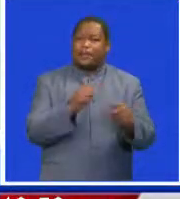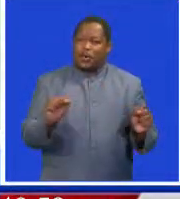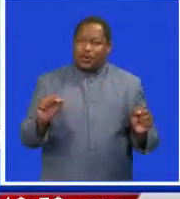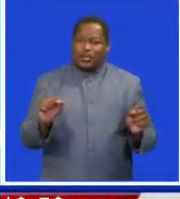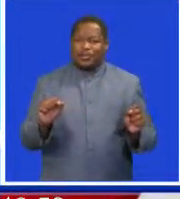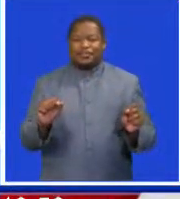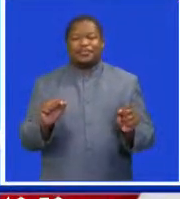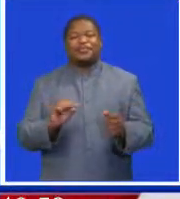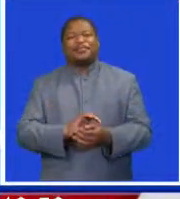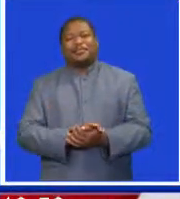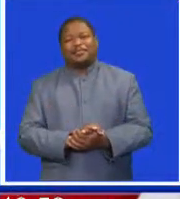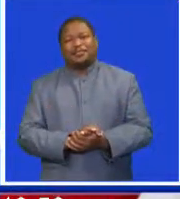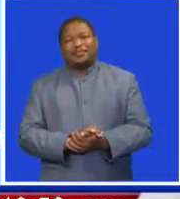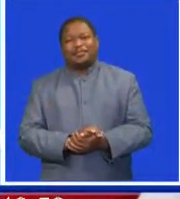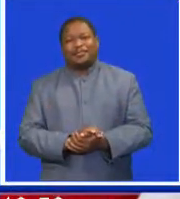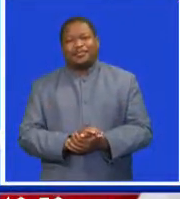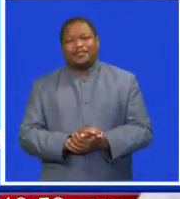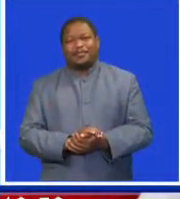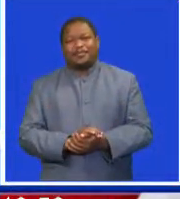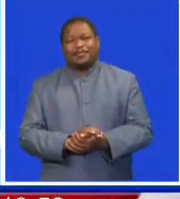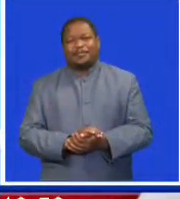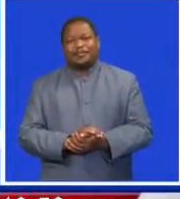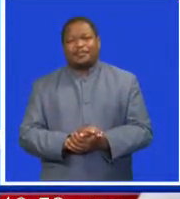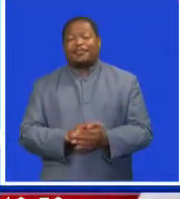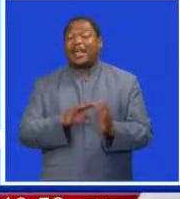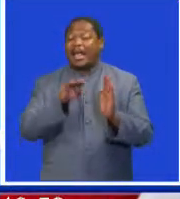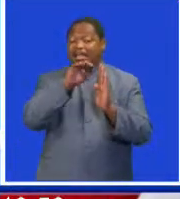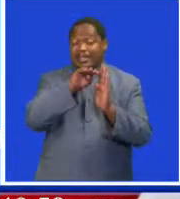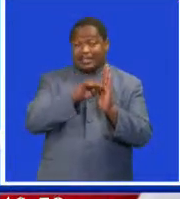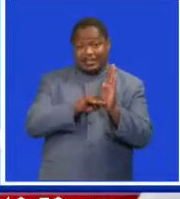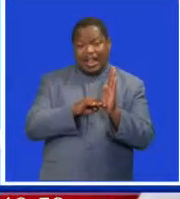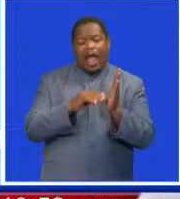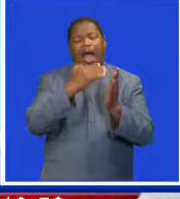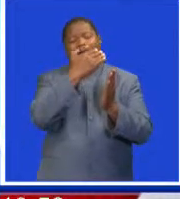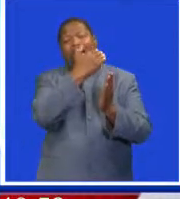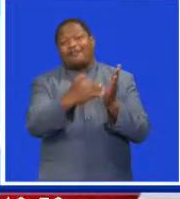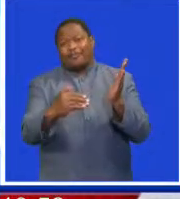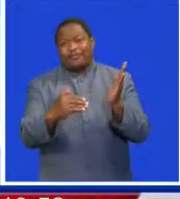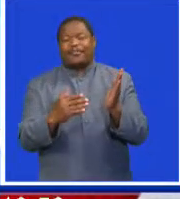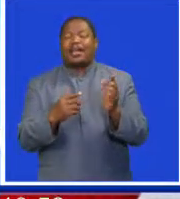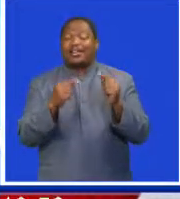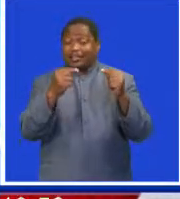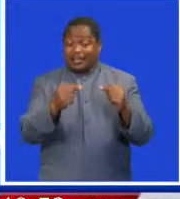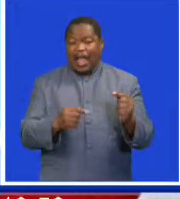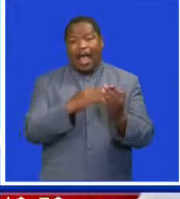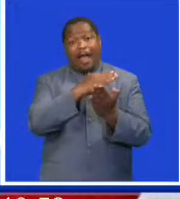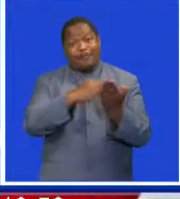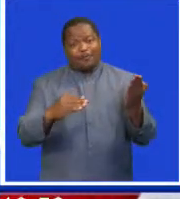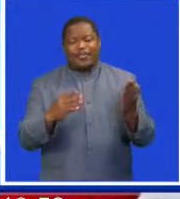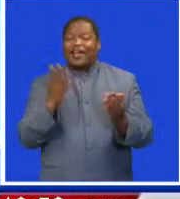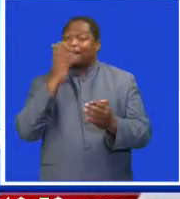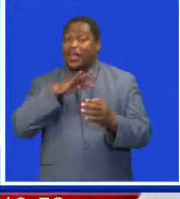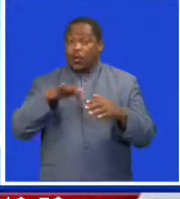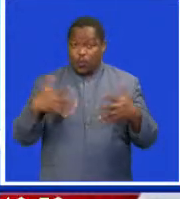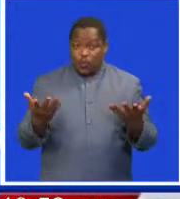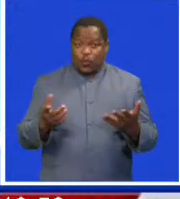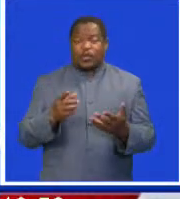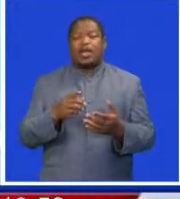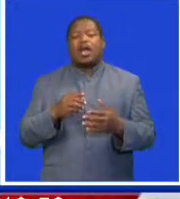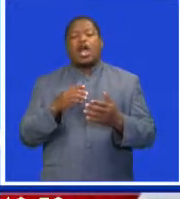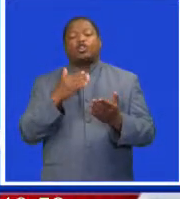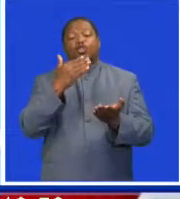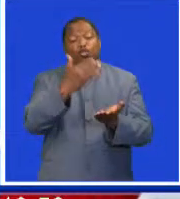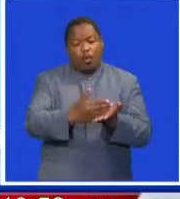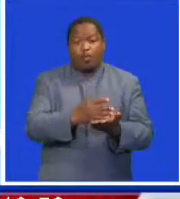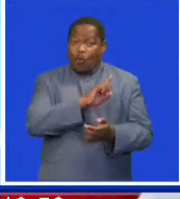kudlalwa. Isizini ayikapheli kodwa kunangomkhuhlane loveliwe leyo bese sekubita kwekuthi ime